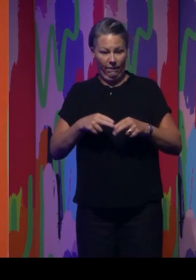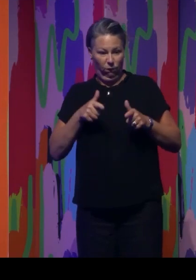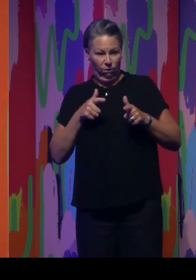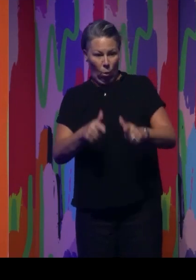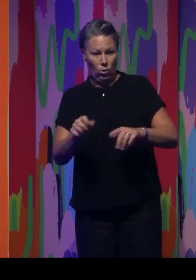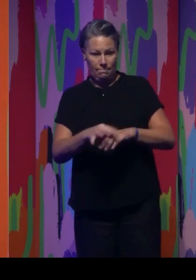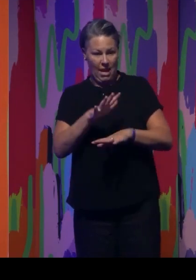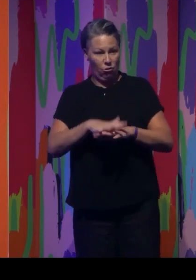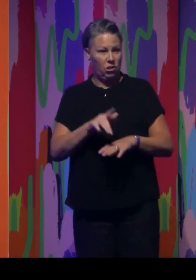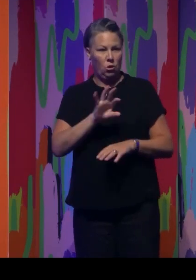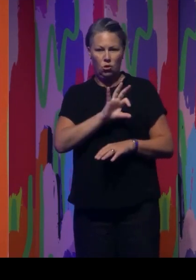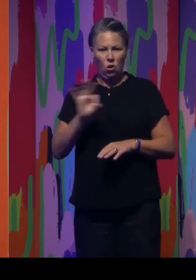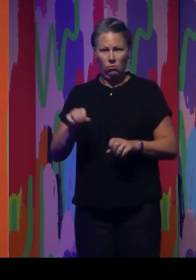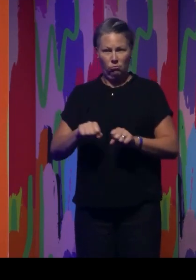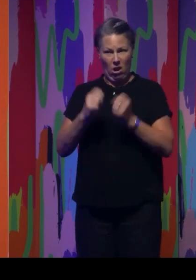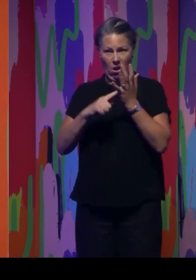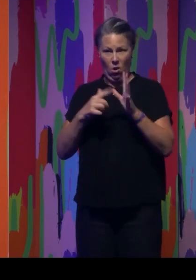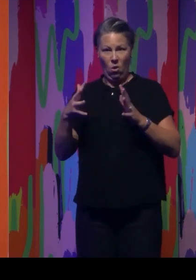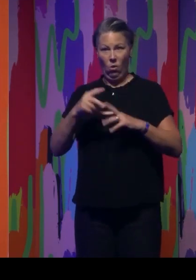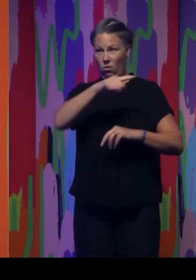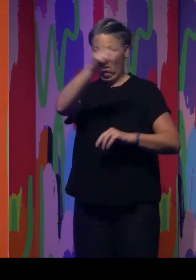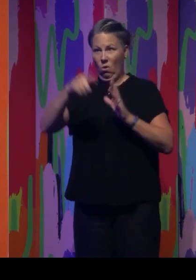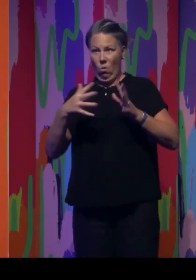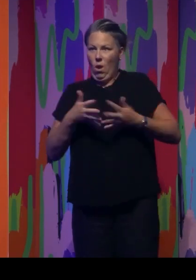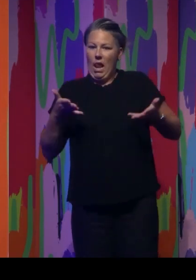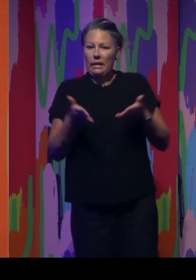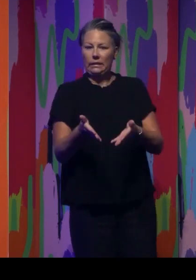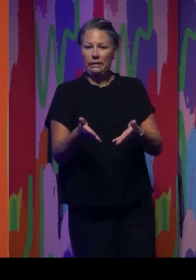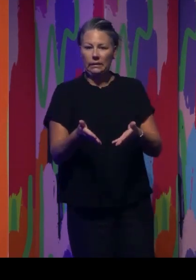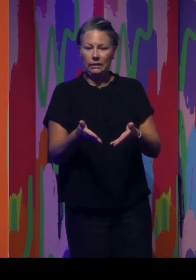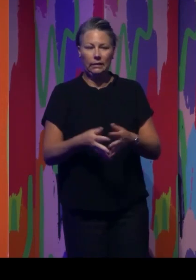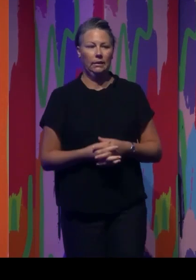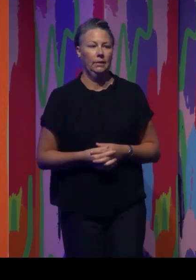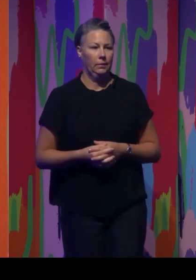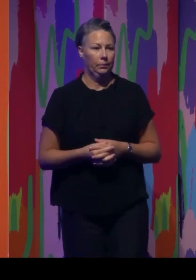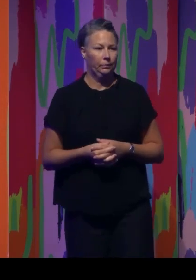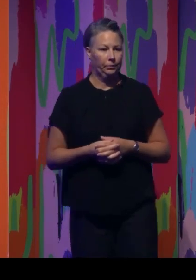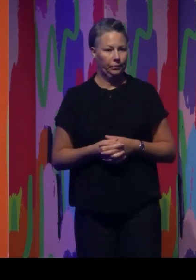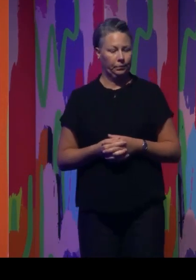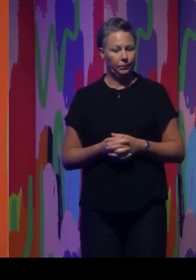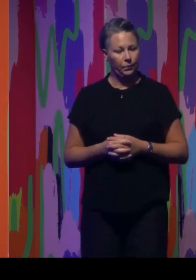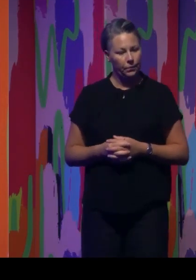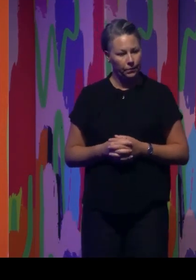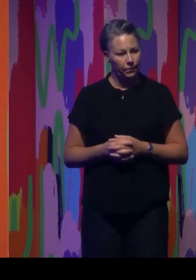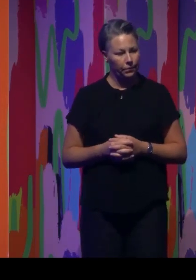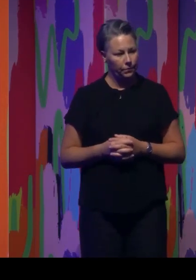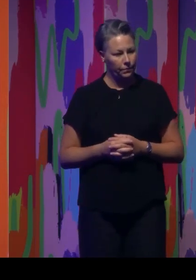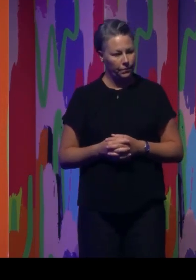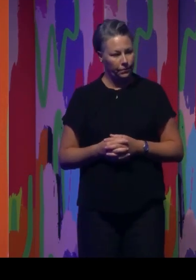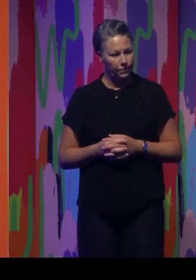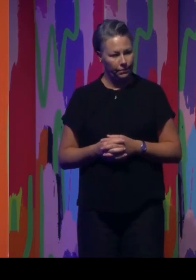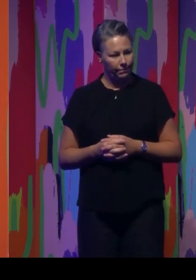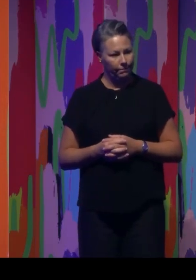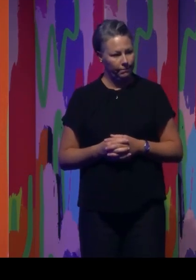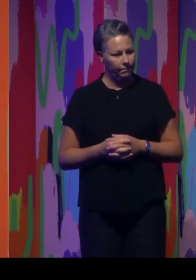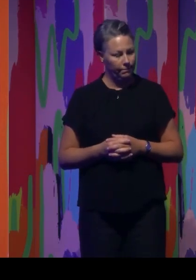our country. এবং কোনো ধরনের যৌন ওরিয়েন্টেশনের কোনো মানুষই ফোর্সড ম্যারেজ বা এ ধরনের কোনো সমস্যার জন্য কোনো রকম